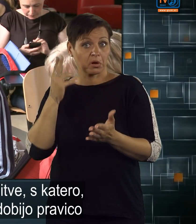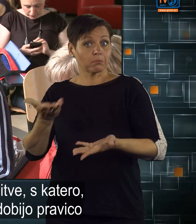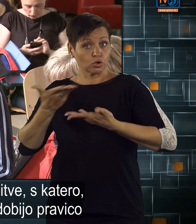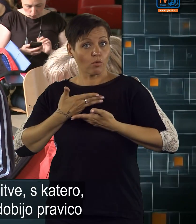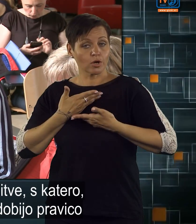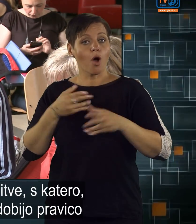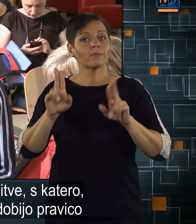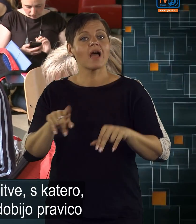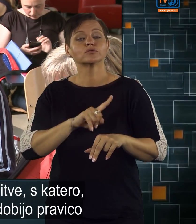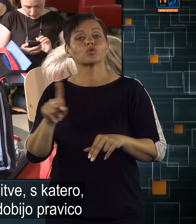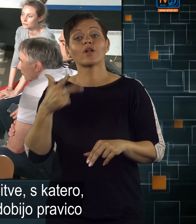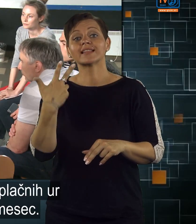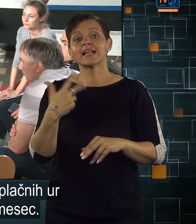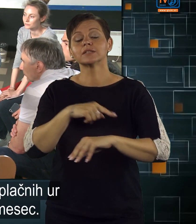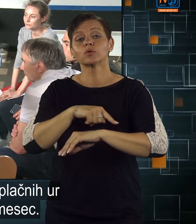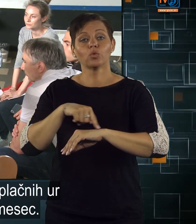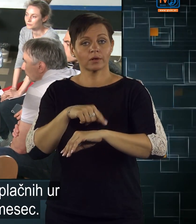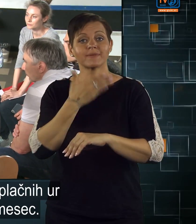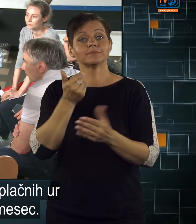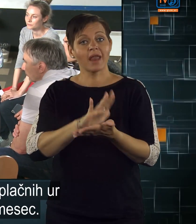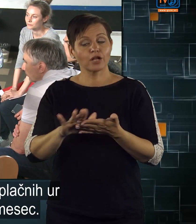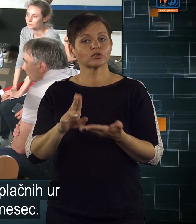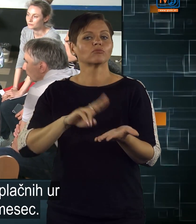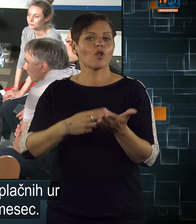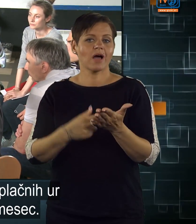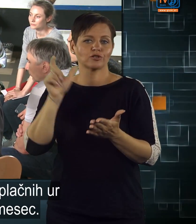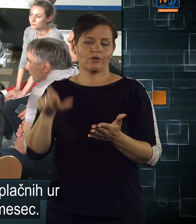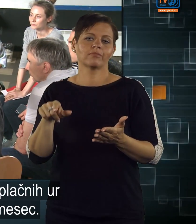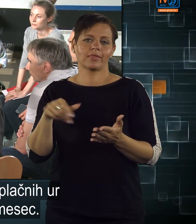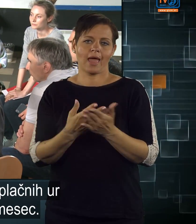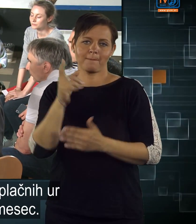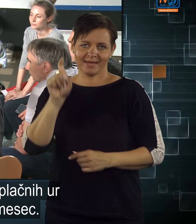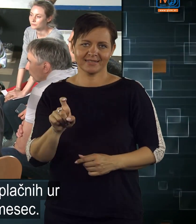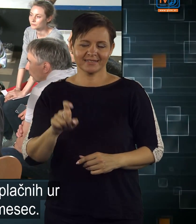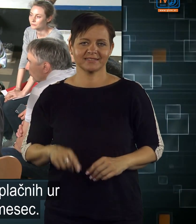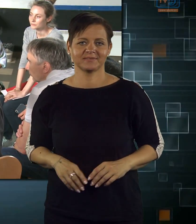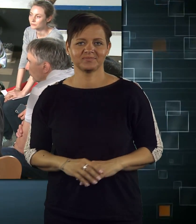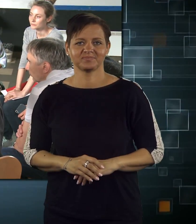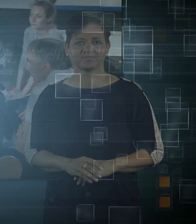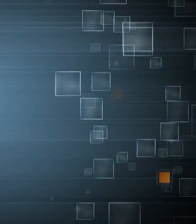primer, gluhi pridobijo pravico do 30 brezplačnih ur tolmača na mesec.